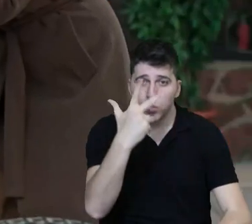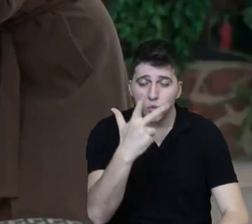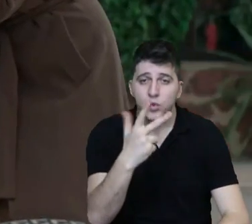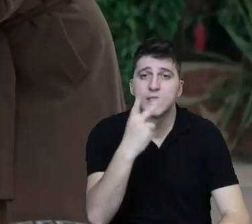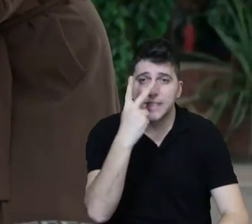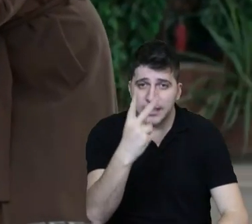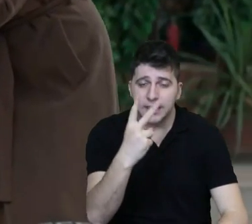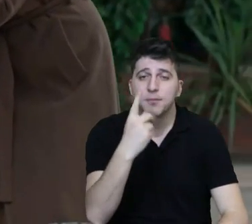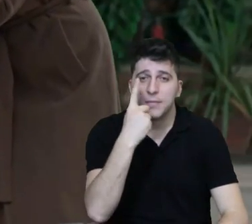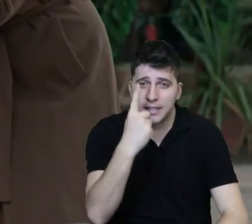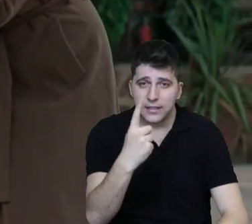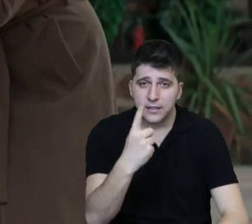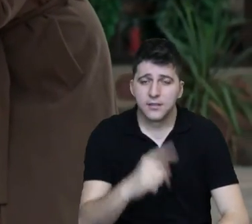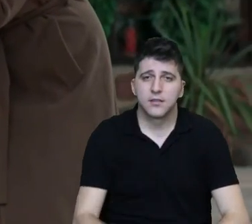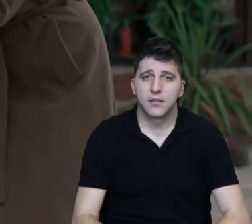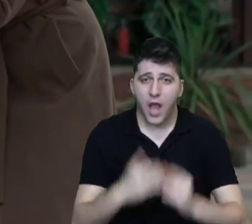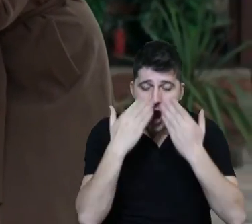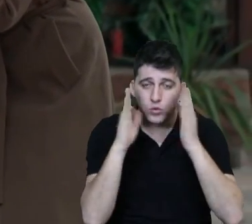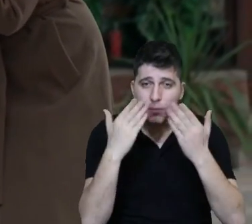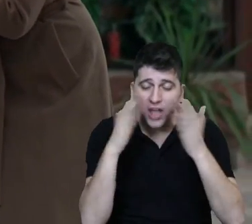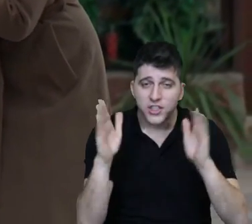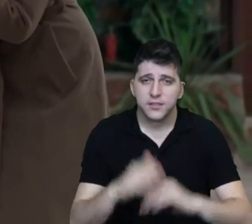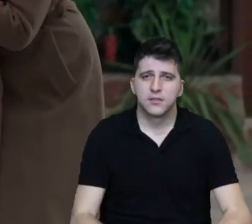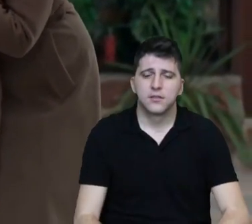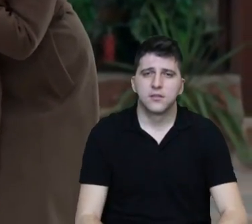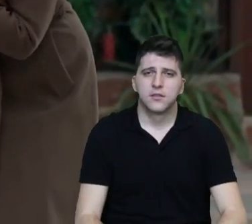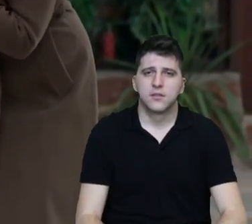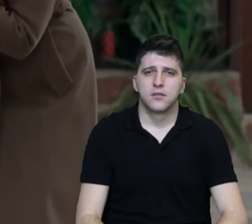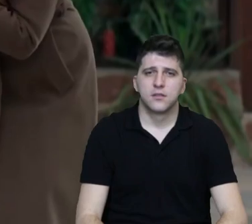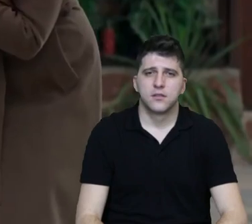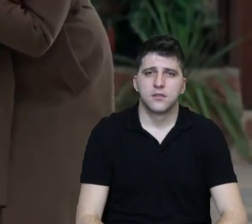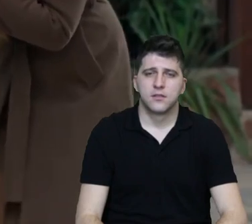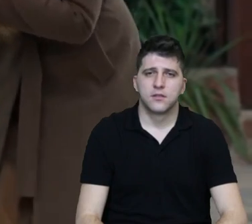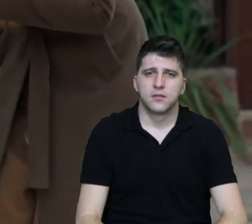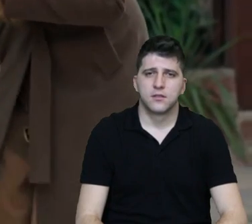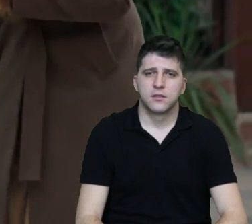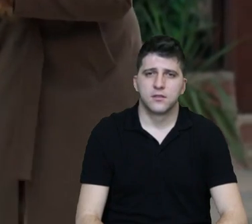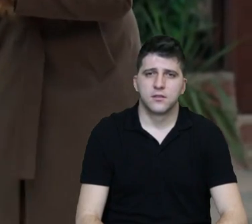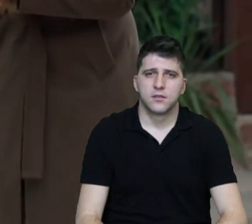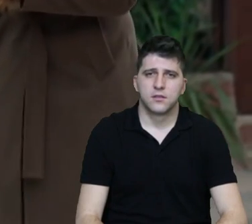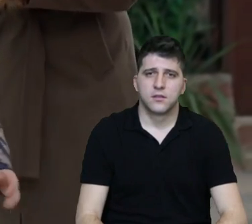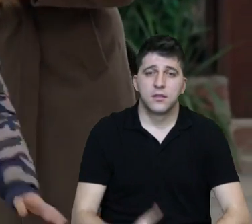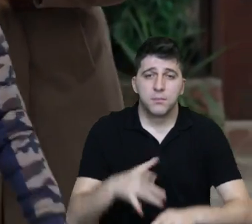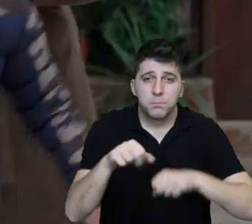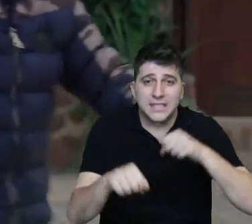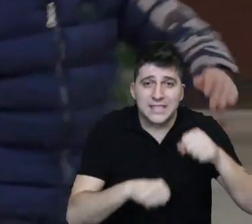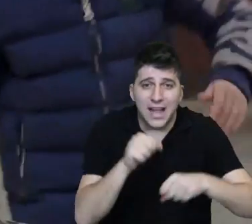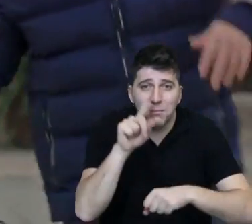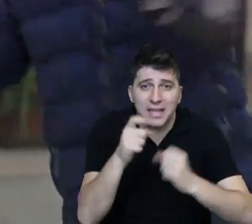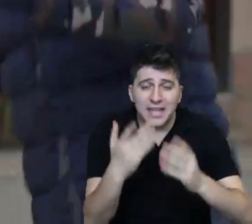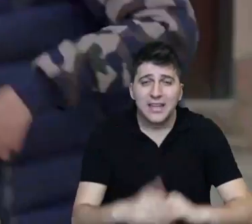getirdi. Evet. İki. Evet. Bir. Açıyorum. Aç. Arda sevinçle gülümsedi. Bisiklet